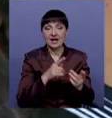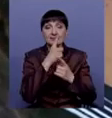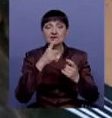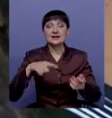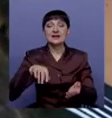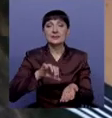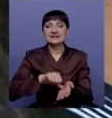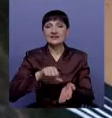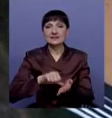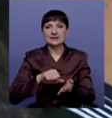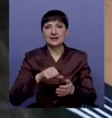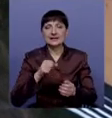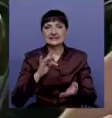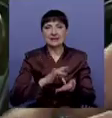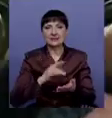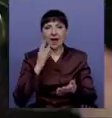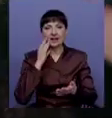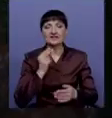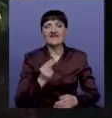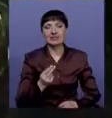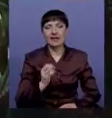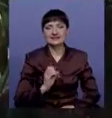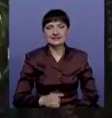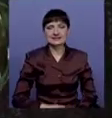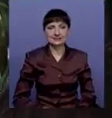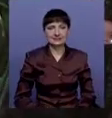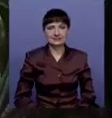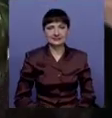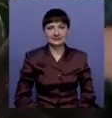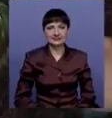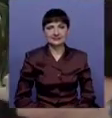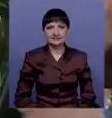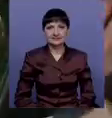представители центра «Алматы Финанс». Дина Жанабекова, Рашид Шукуралиев, телеканал «Алматы».